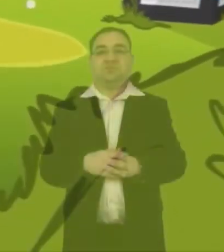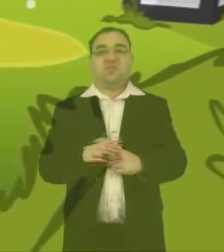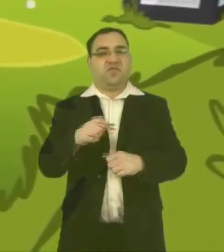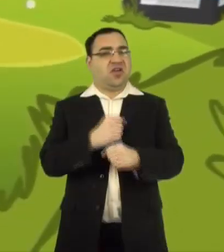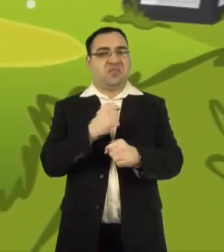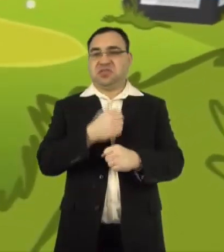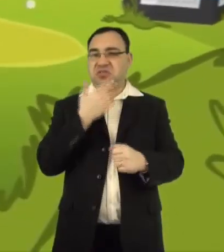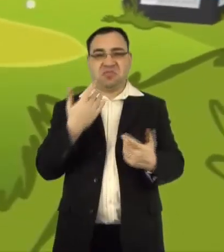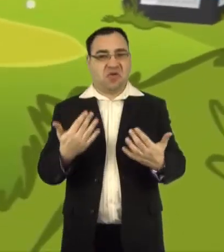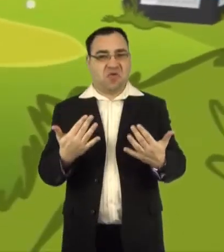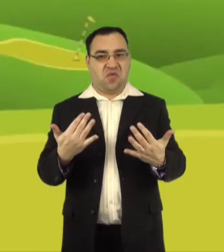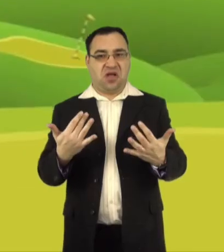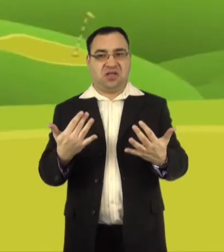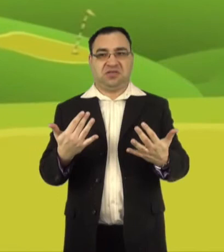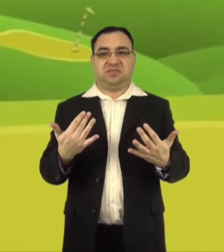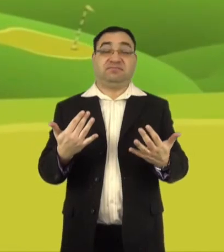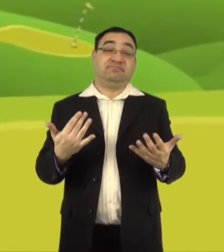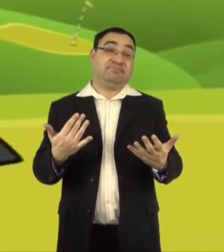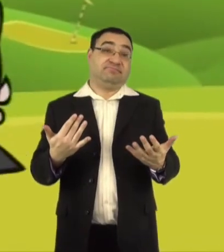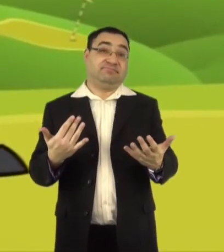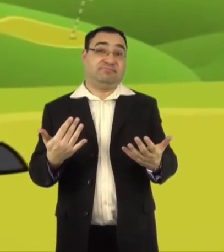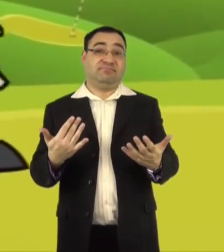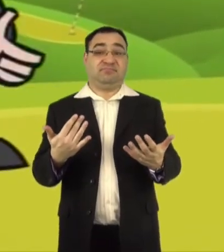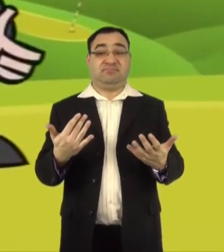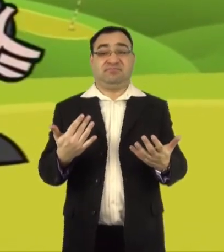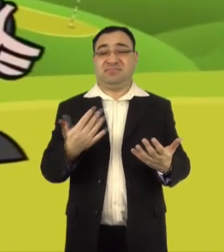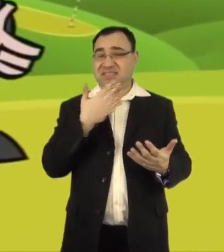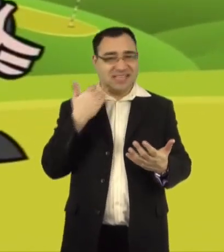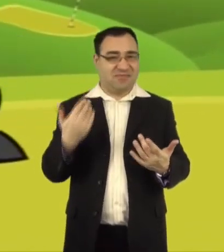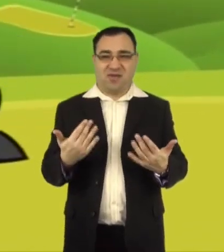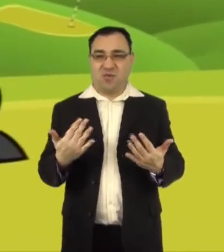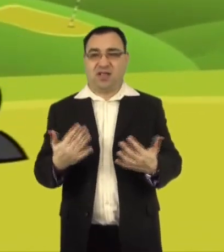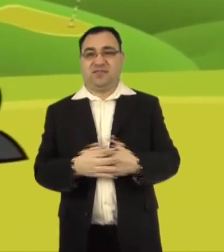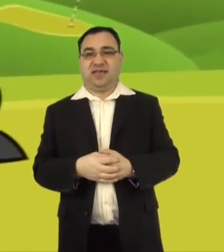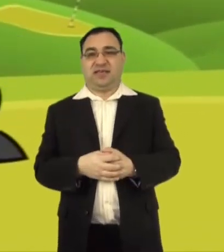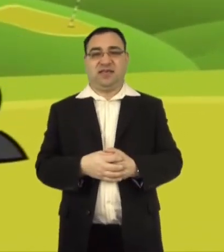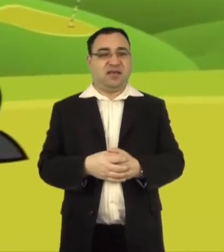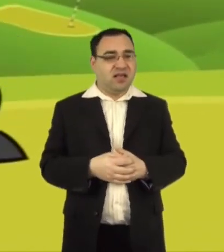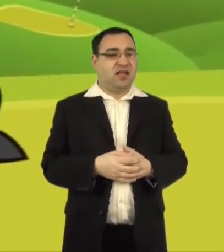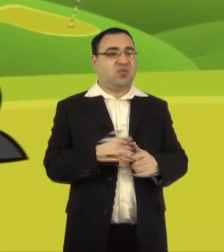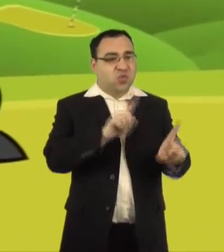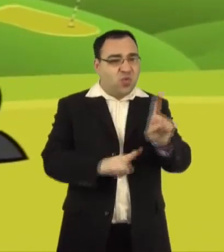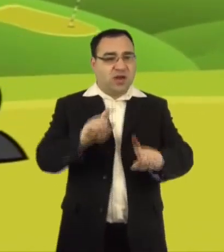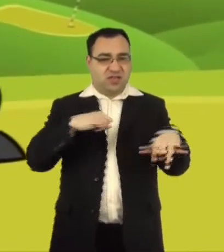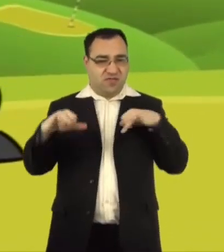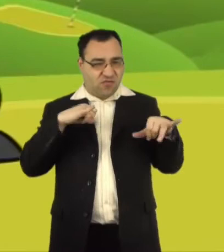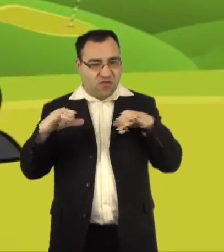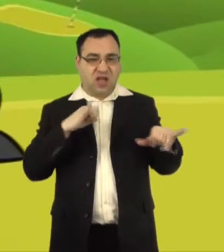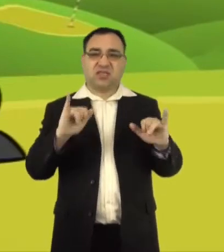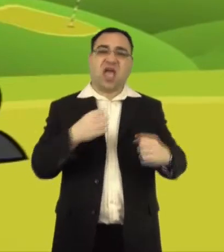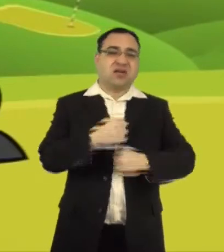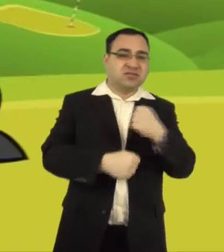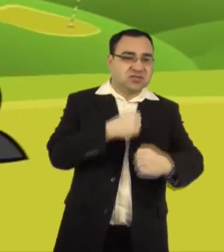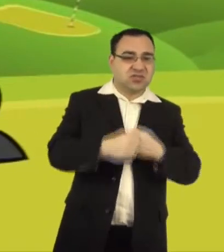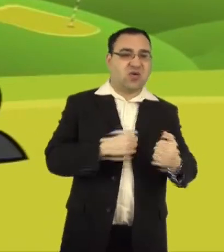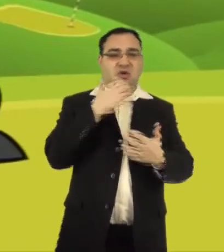Pańska praca nie jest łatwa, prawda? Cóż, powiedziałbym raczej, bywa niełatwa. No, przekonywanie przedstawicieli władz do podjęcia